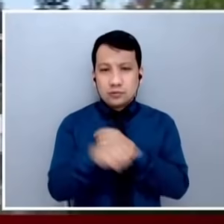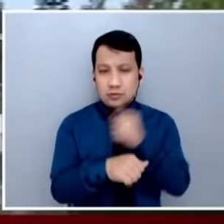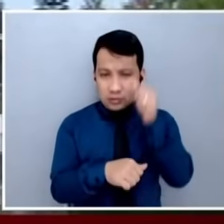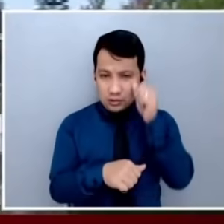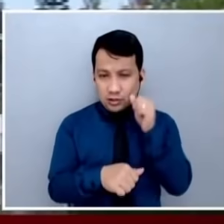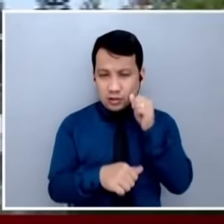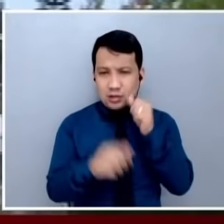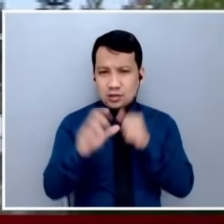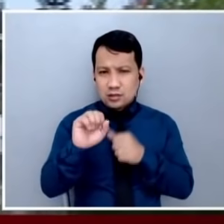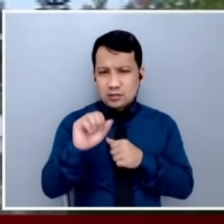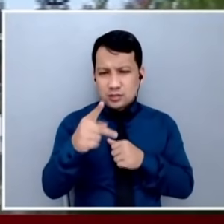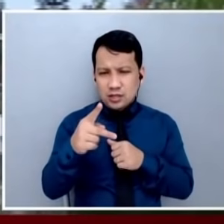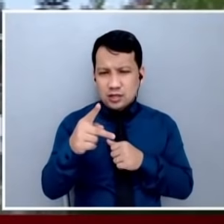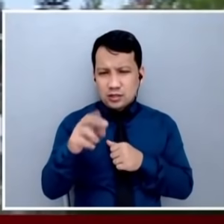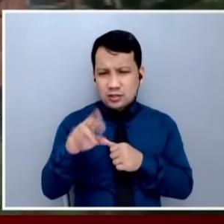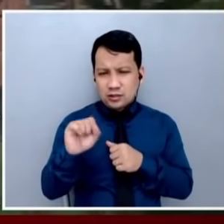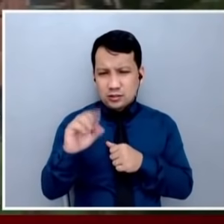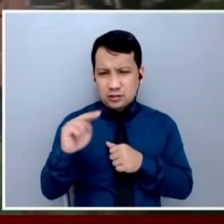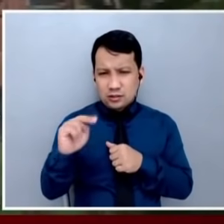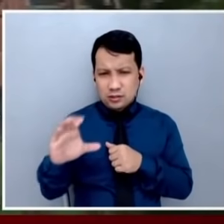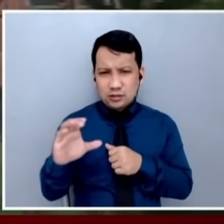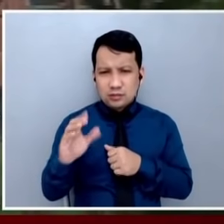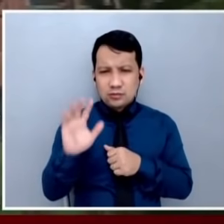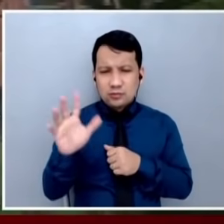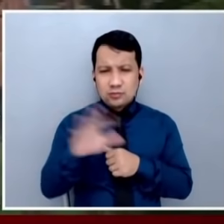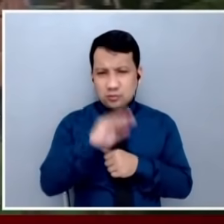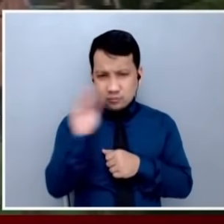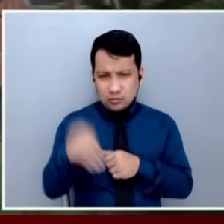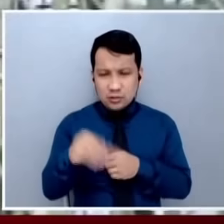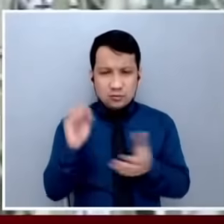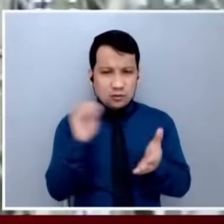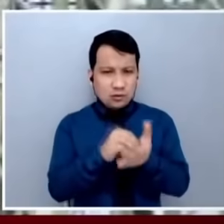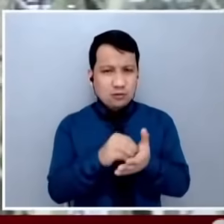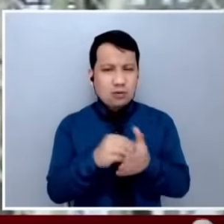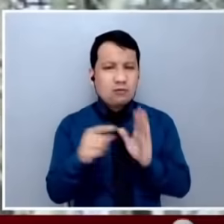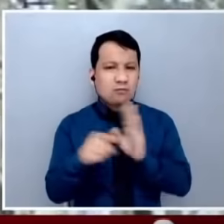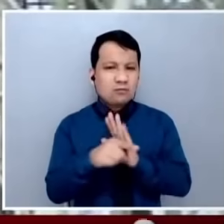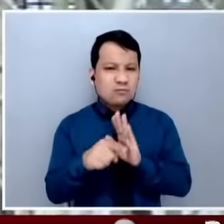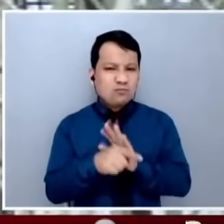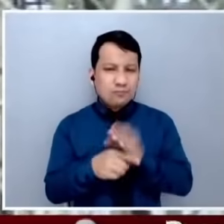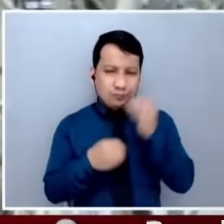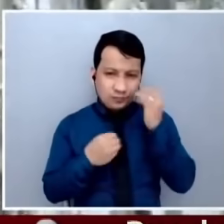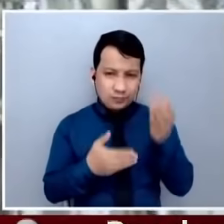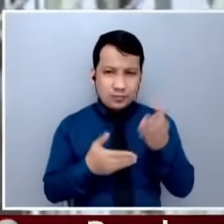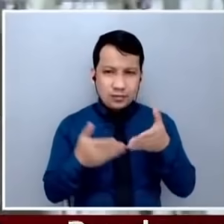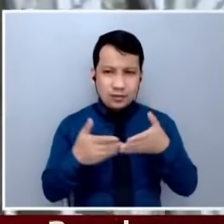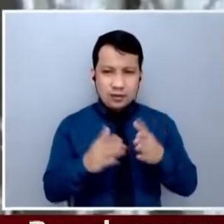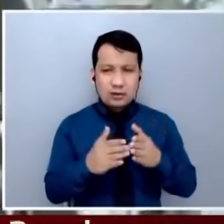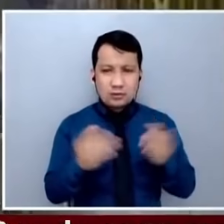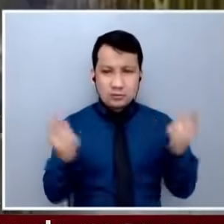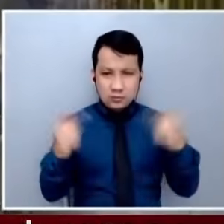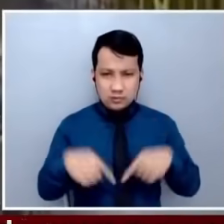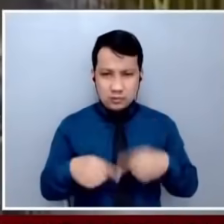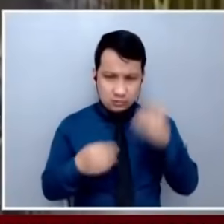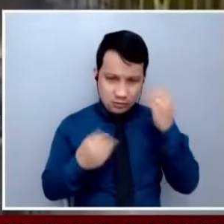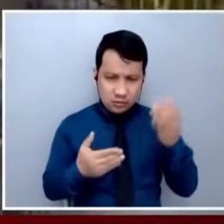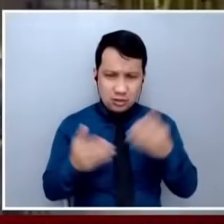Ranch Tagaytay para sa 50% ang kapasidad ng lugar. Bawal pa rin pumasok ang mga minor de edad at tanging